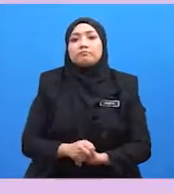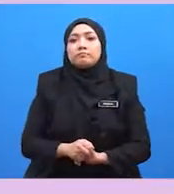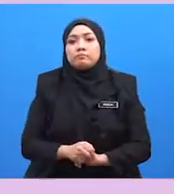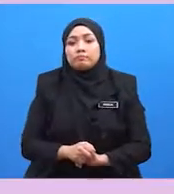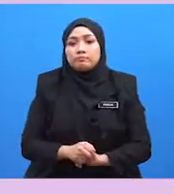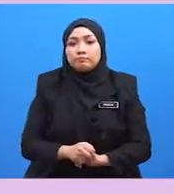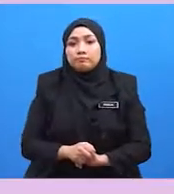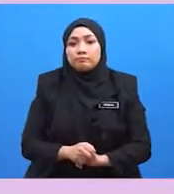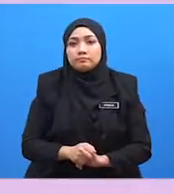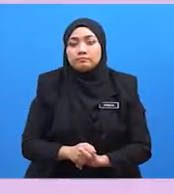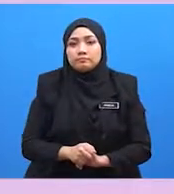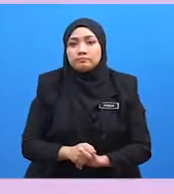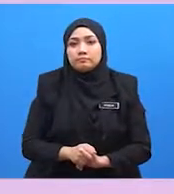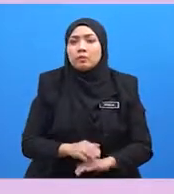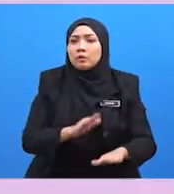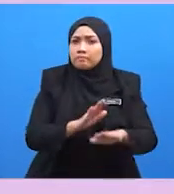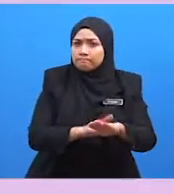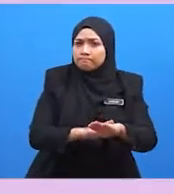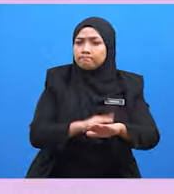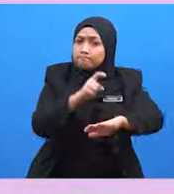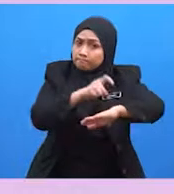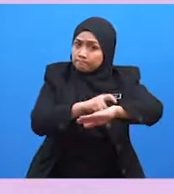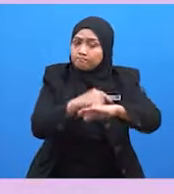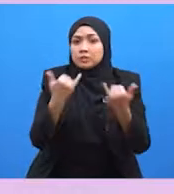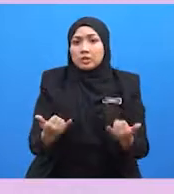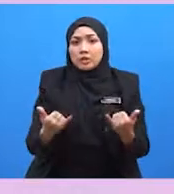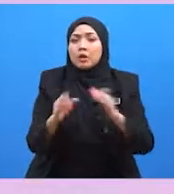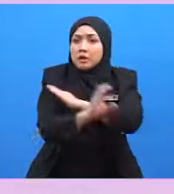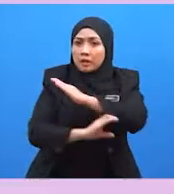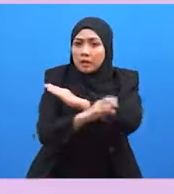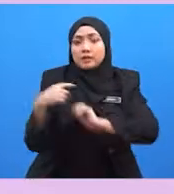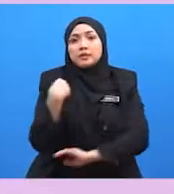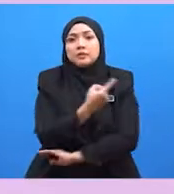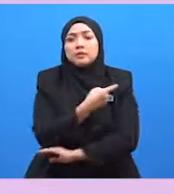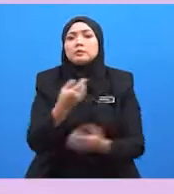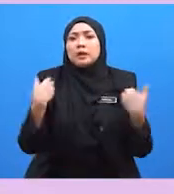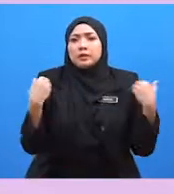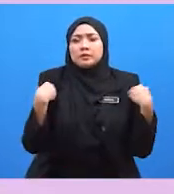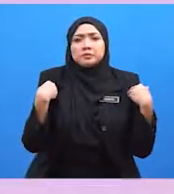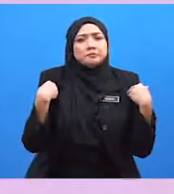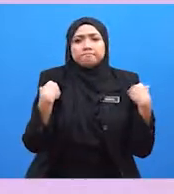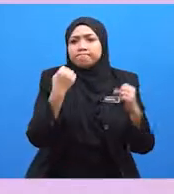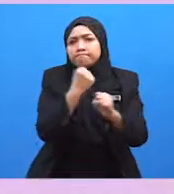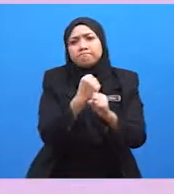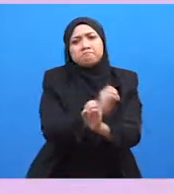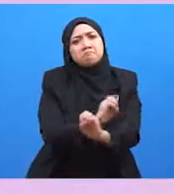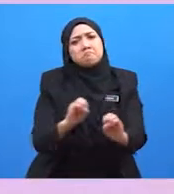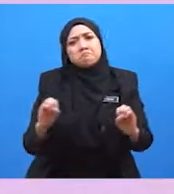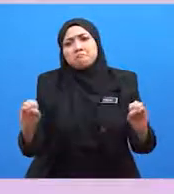610,500 orang. Pada masa ini, negara kita mengalami pengangguran